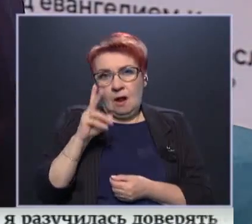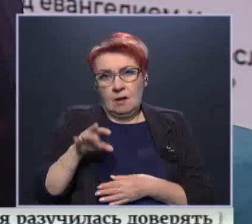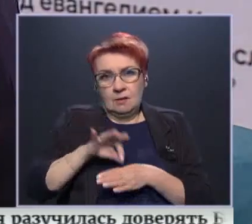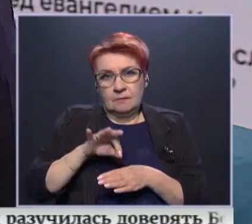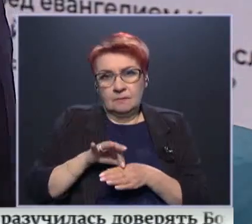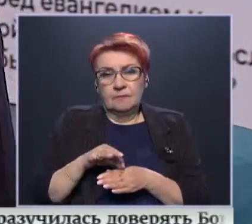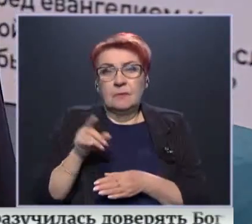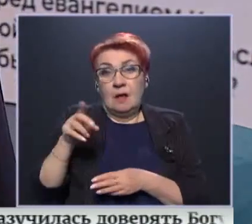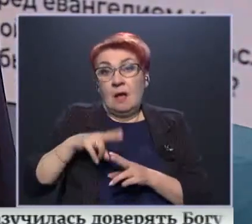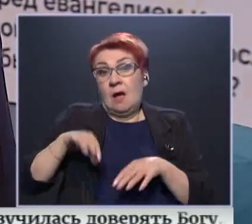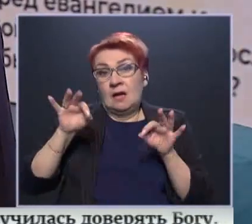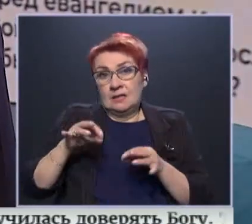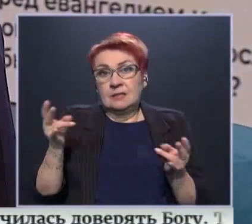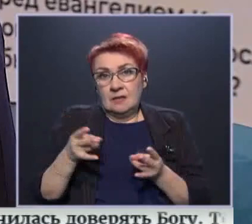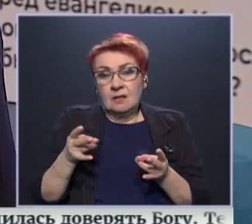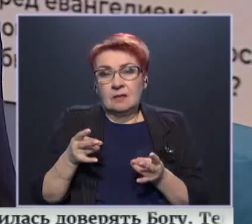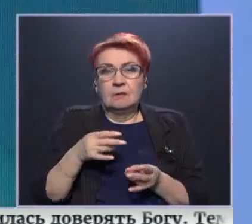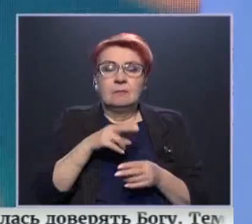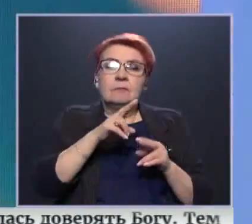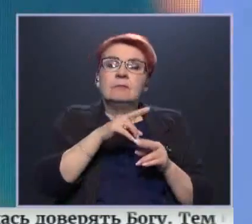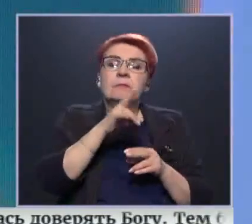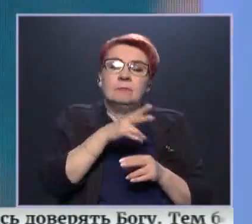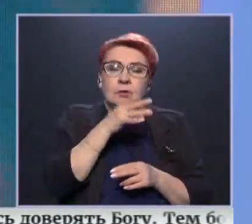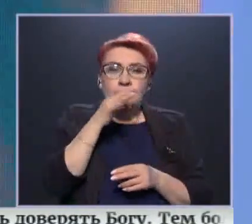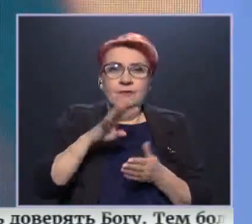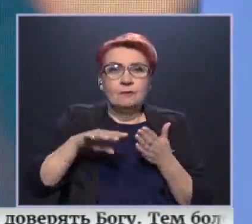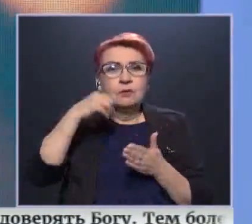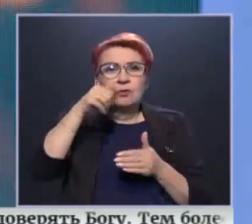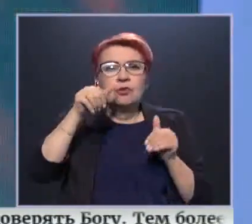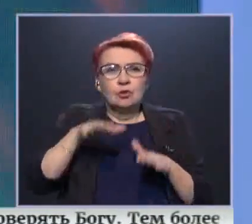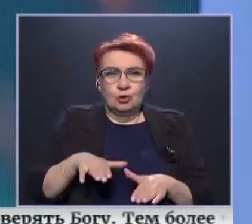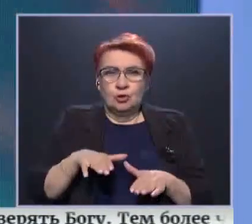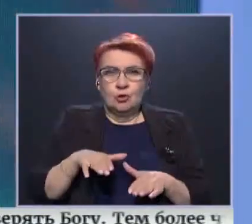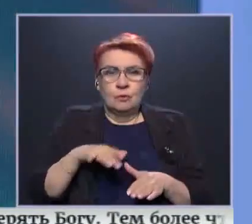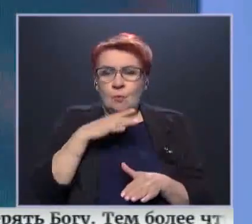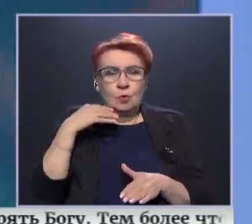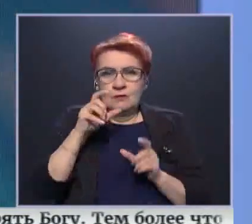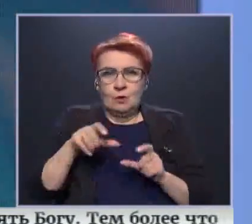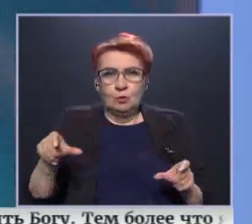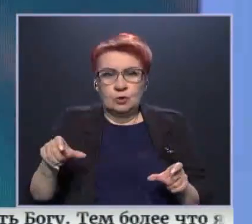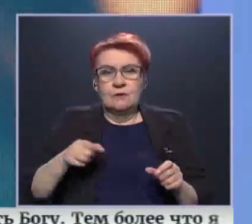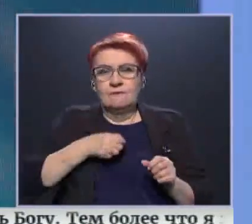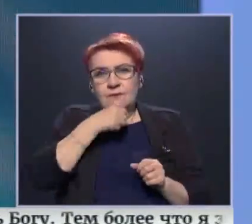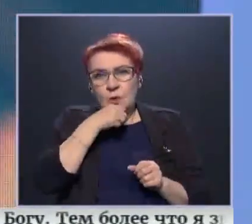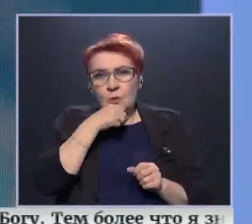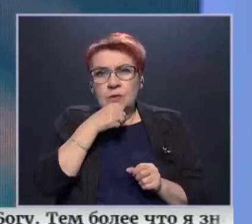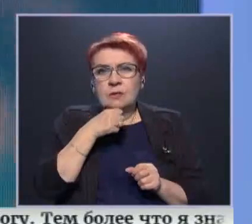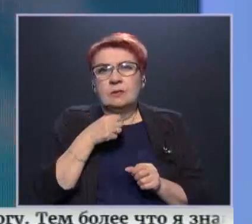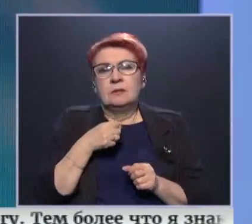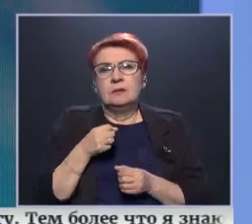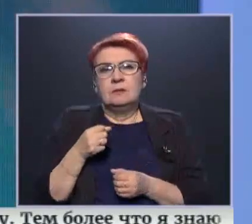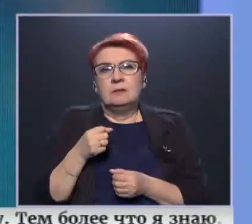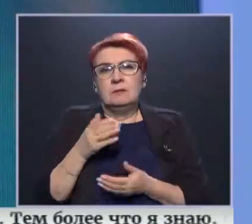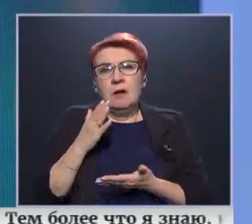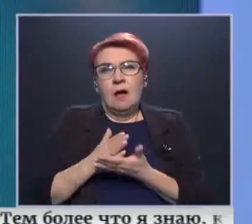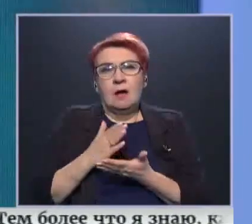Нужно креститься. Вопрос решен давным-давно, в 90-е годы множество людей, взрослых, оказали в состоянии,